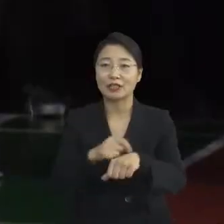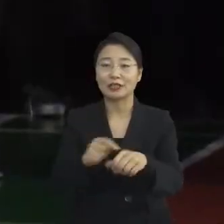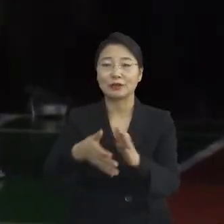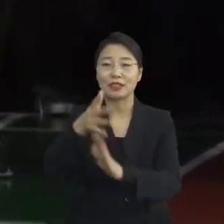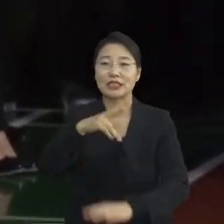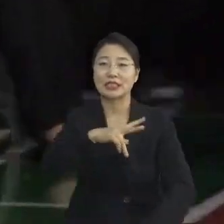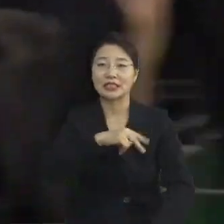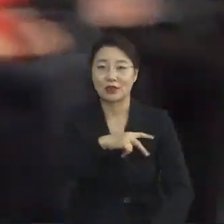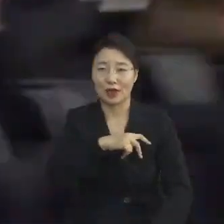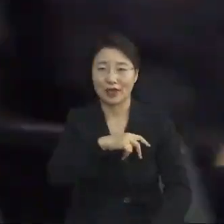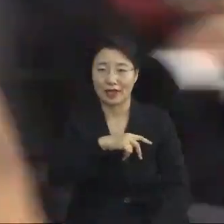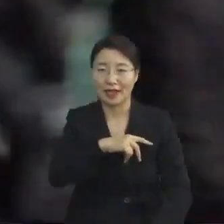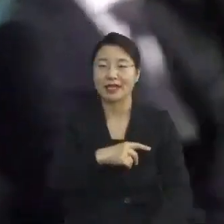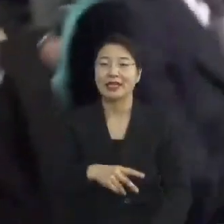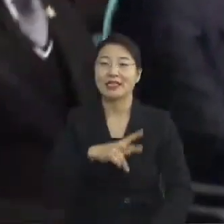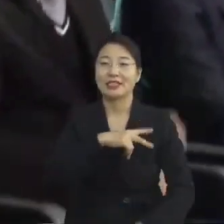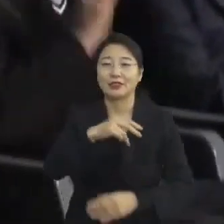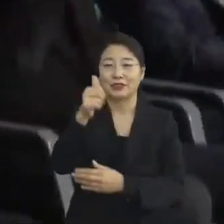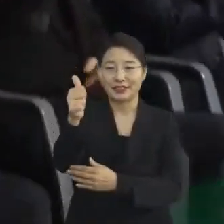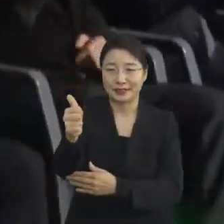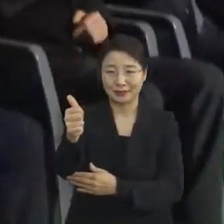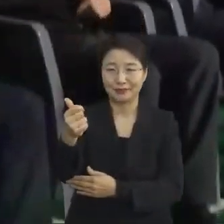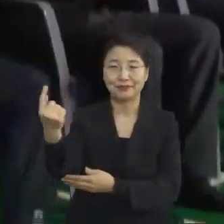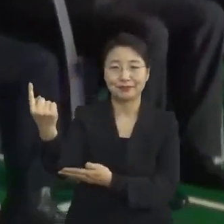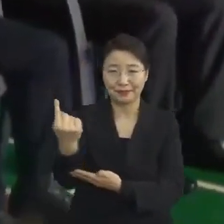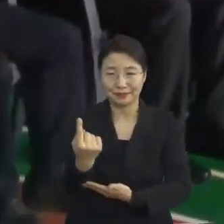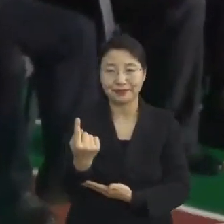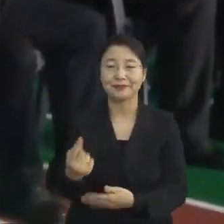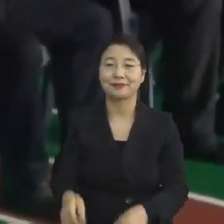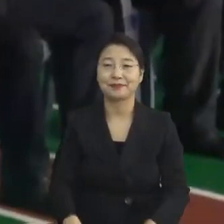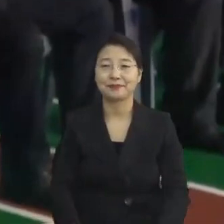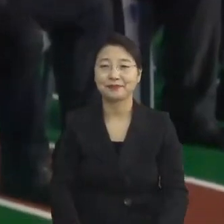서울특별시의회 이병윤 의원님 참석하셨습니다.